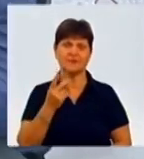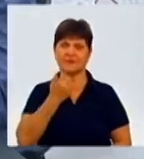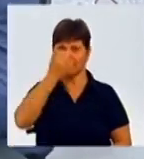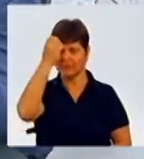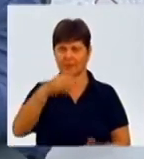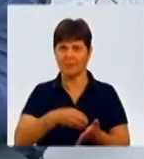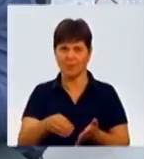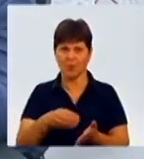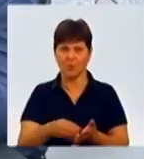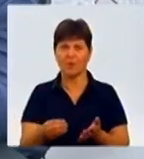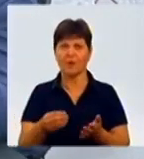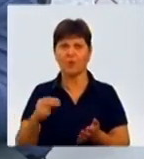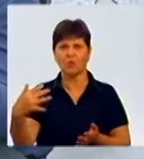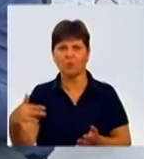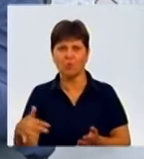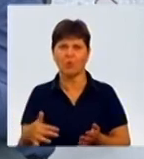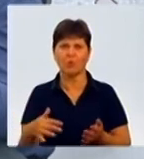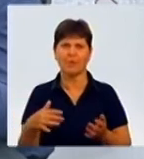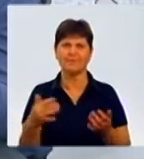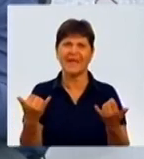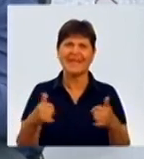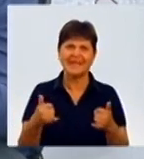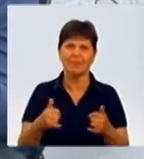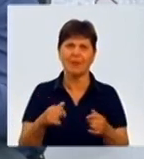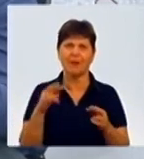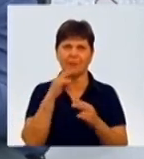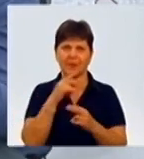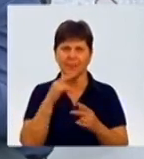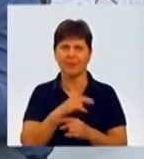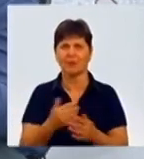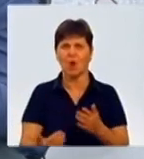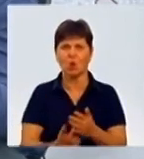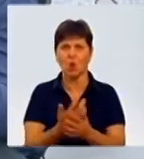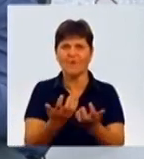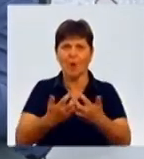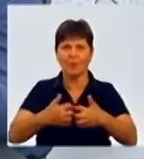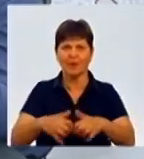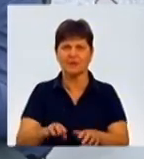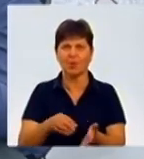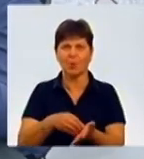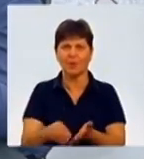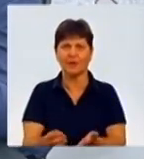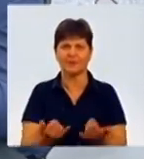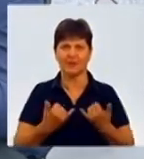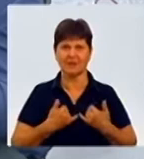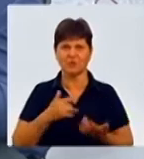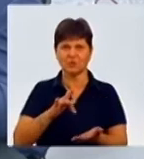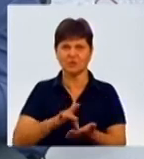і дороговартісні хіміопрепарати, закуповується нове обладнання для нашого центру. Тобто